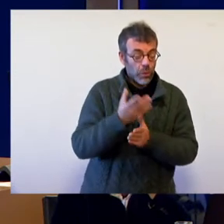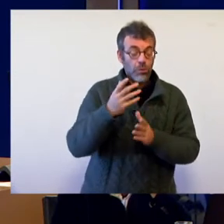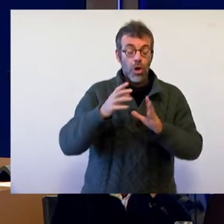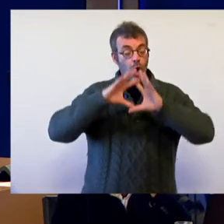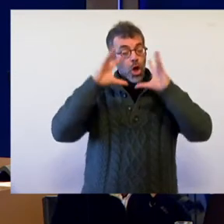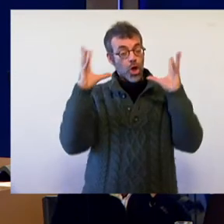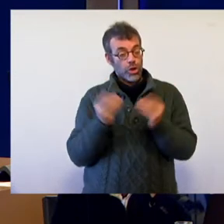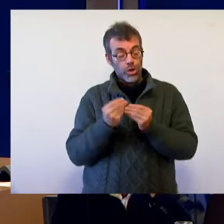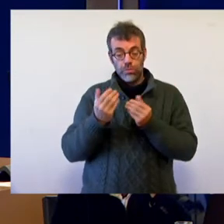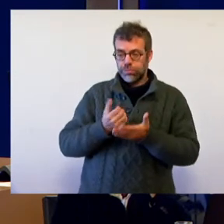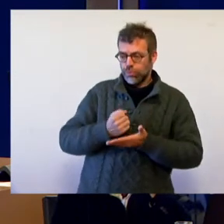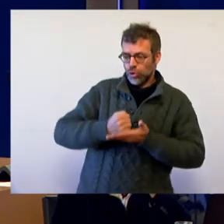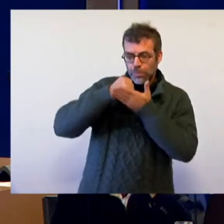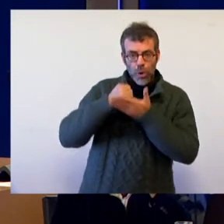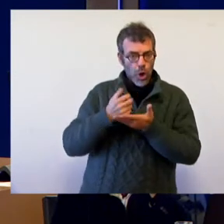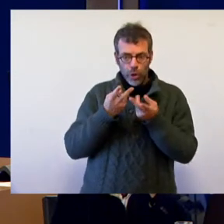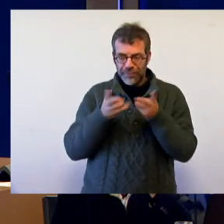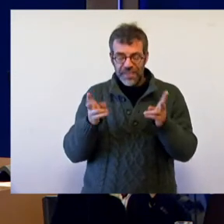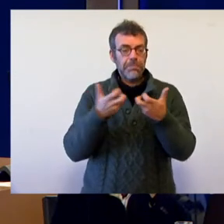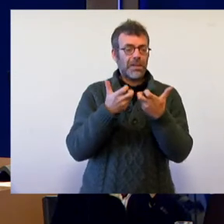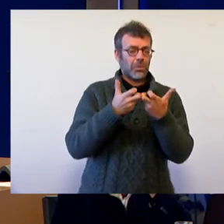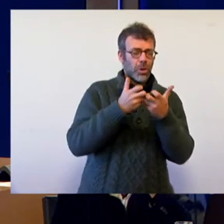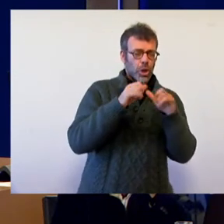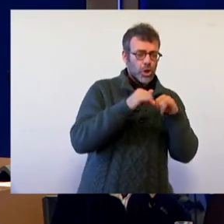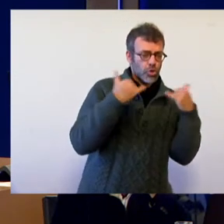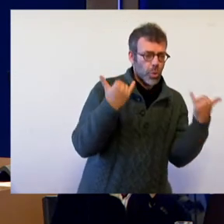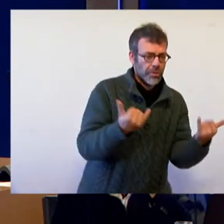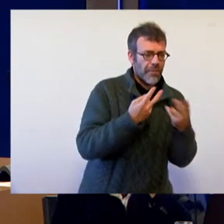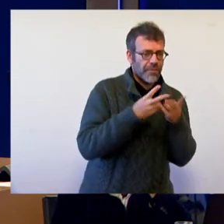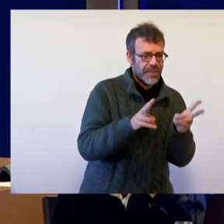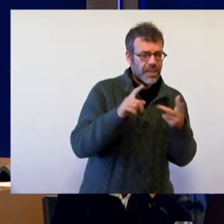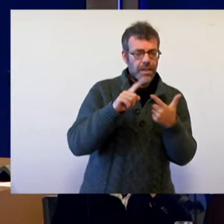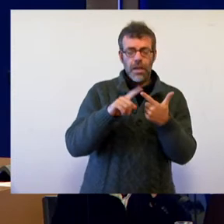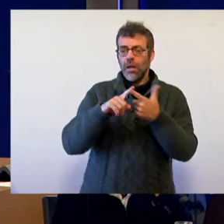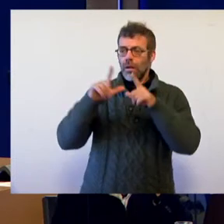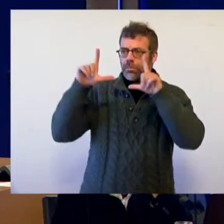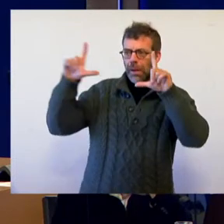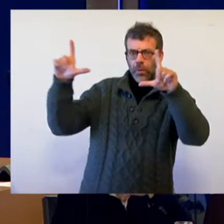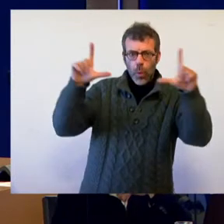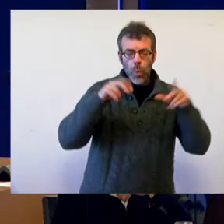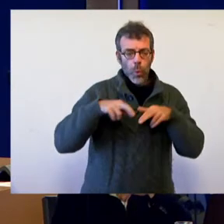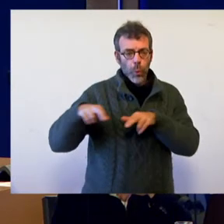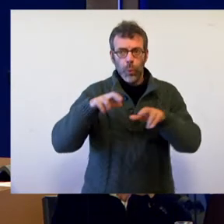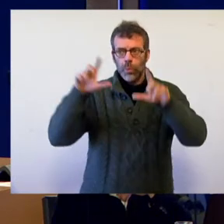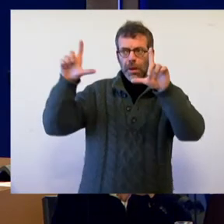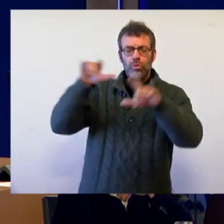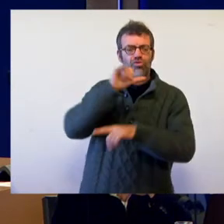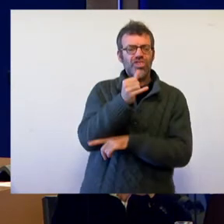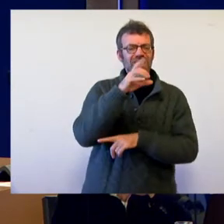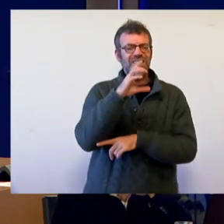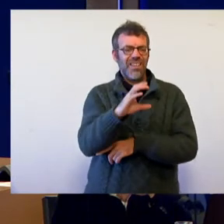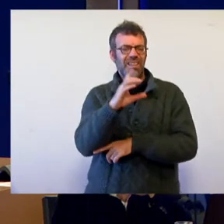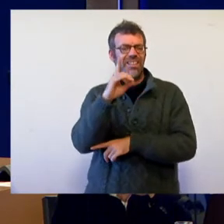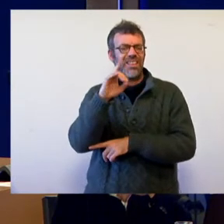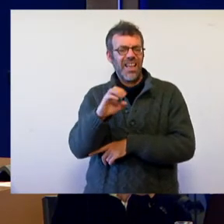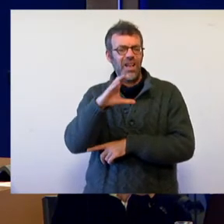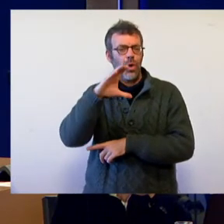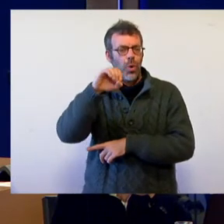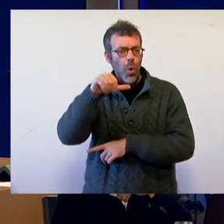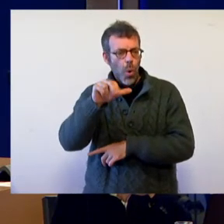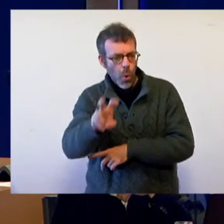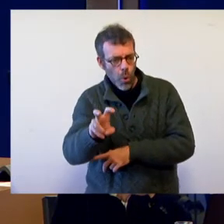ville, le journal municipal, les panneaux JCDECO, il faut bien qu'ils servent à quelque chose, et puis aussi tous les bâtiments publics,